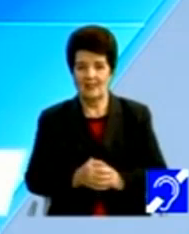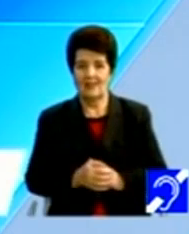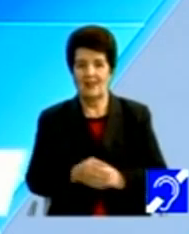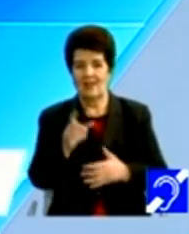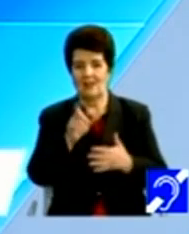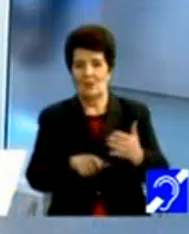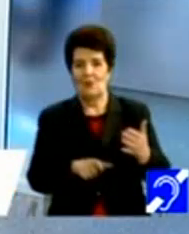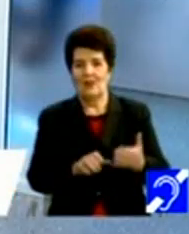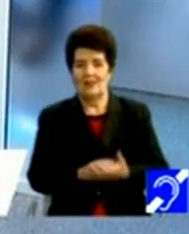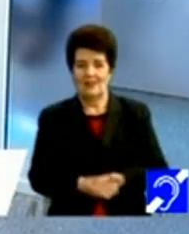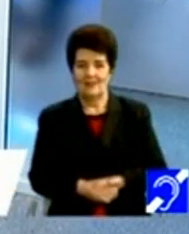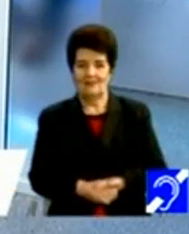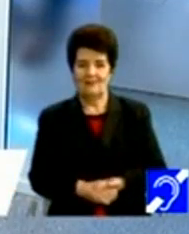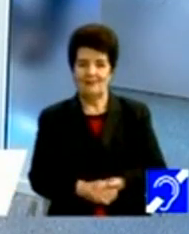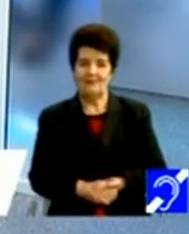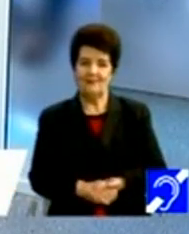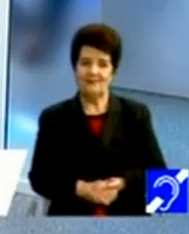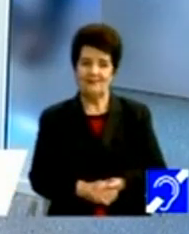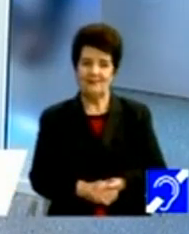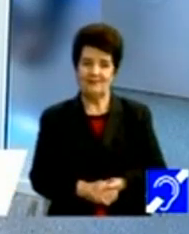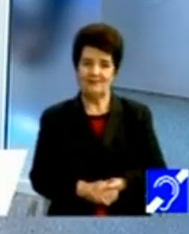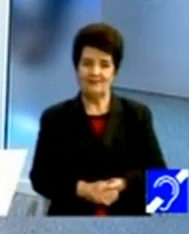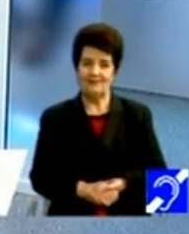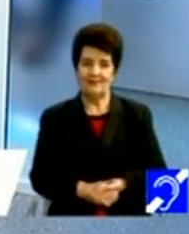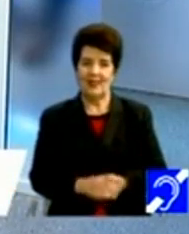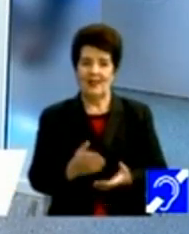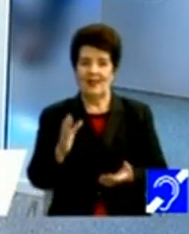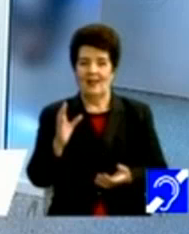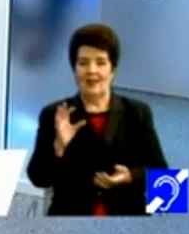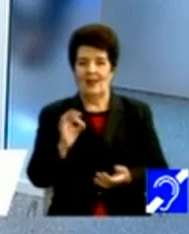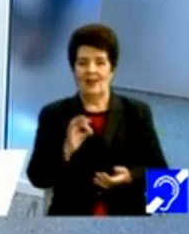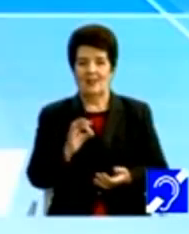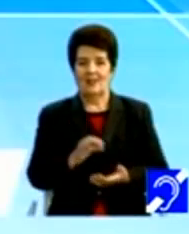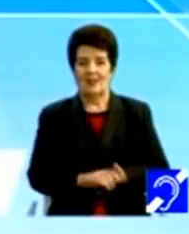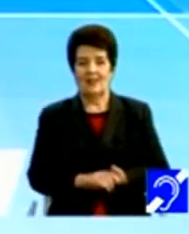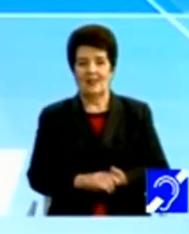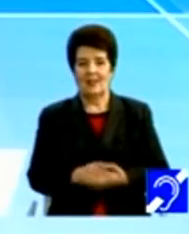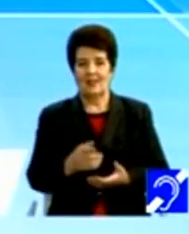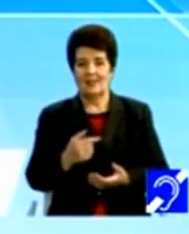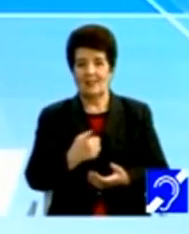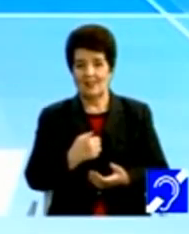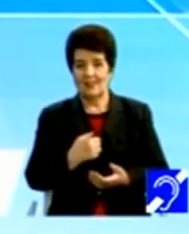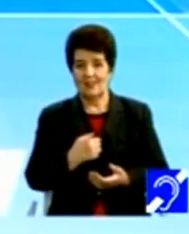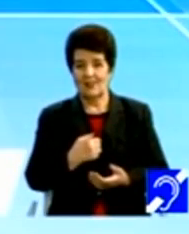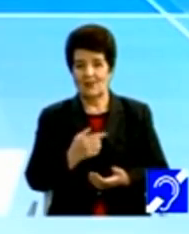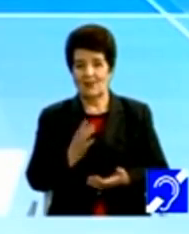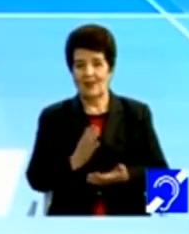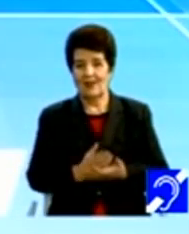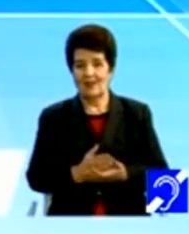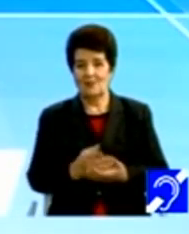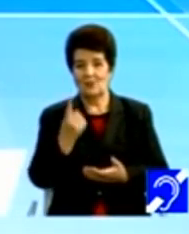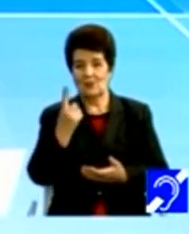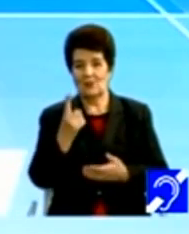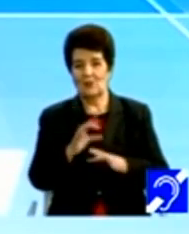buletin poziția 3. Mulțumesc! Domnul Octavian Țicu? Eu n-am să fiu original, pentru că eu am singur